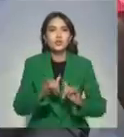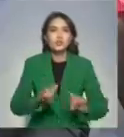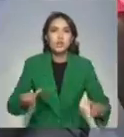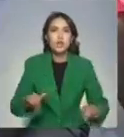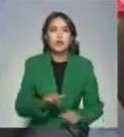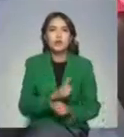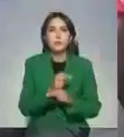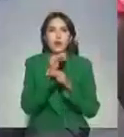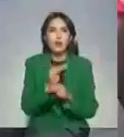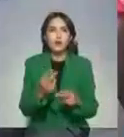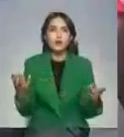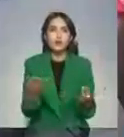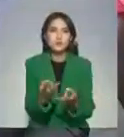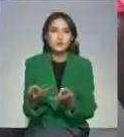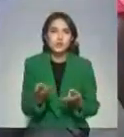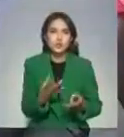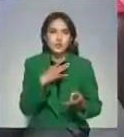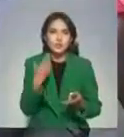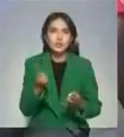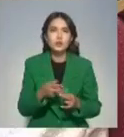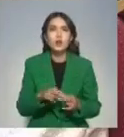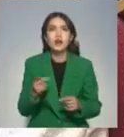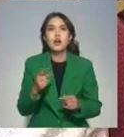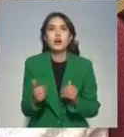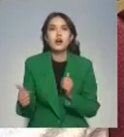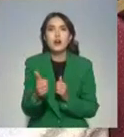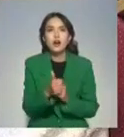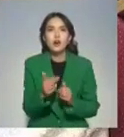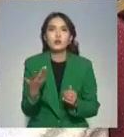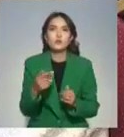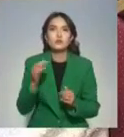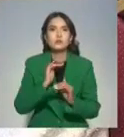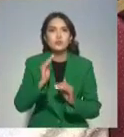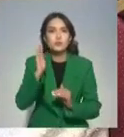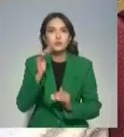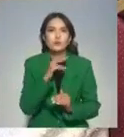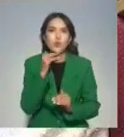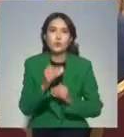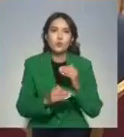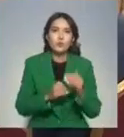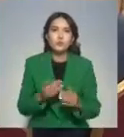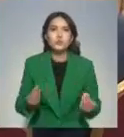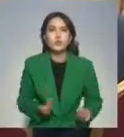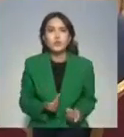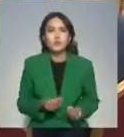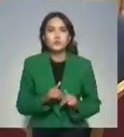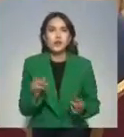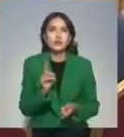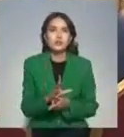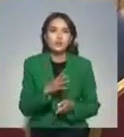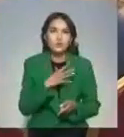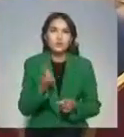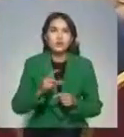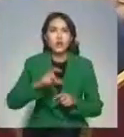баса назар аудару қажеттігін айтты. Яғни олар артындағы өскелең ұрпаққа үлгі болып, құндылықтары мен өмір салтына ықпал ету керек. Оның